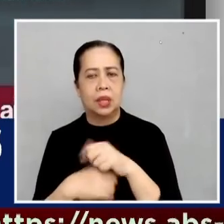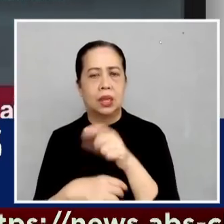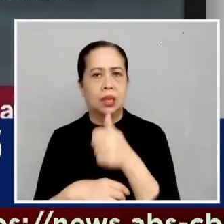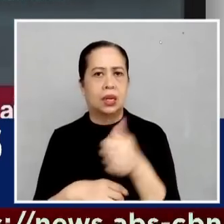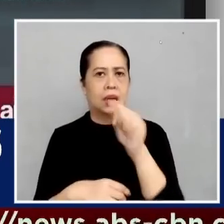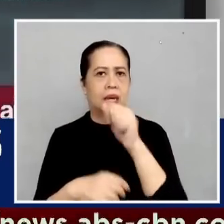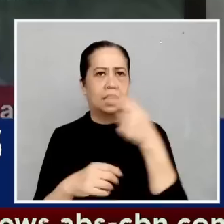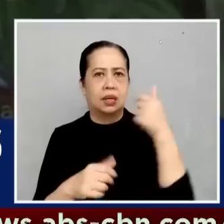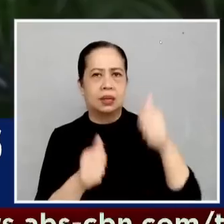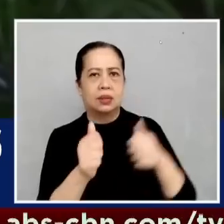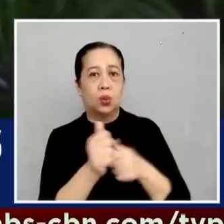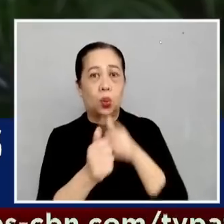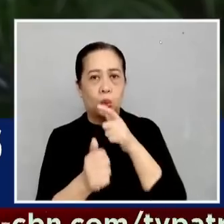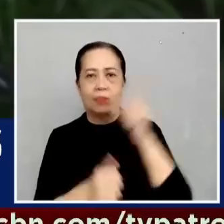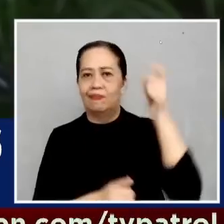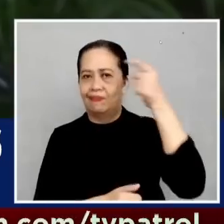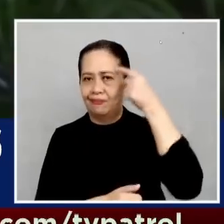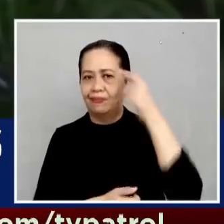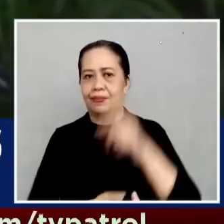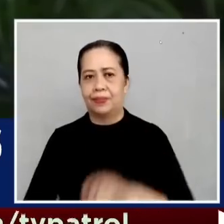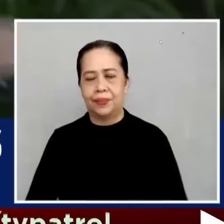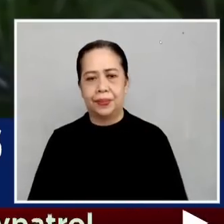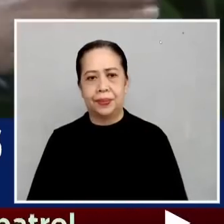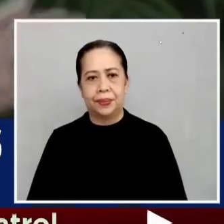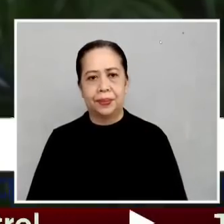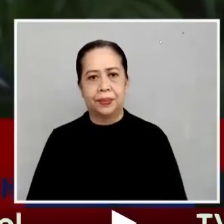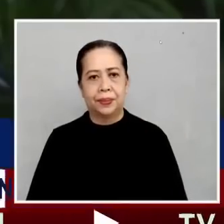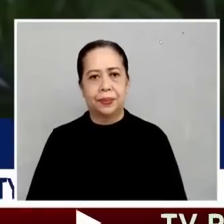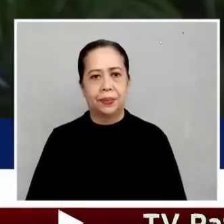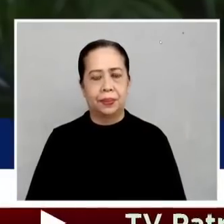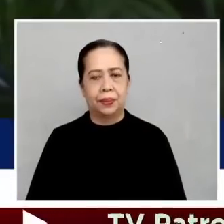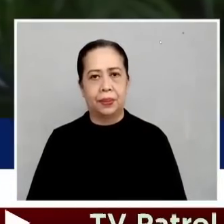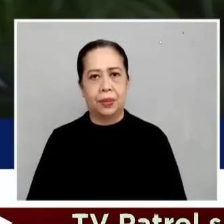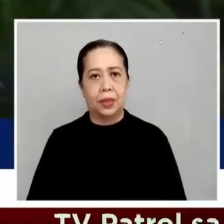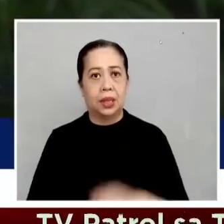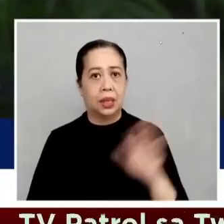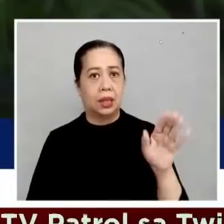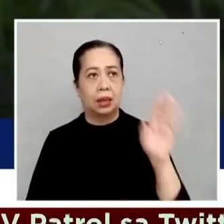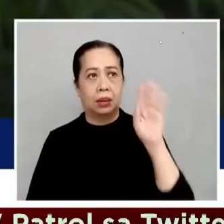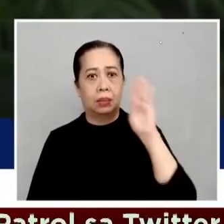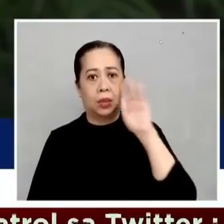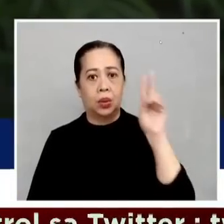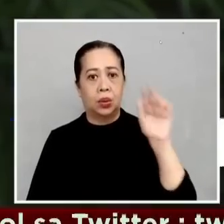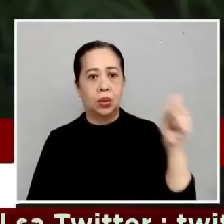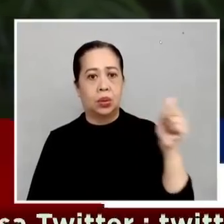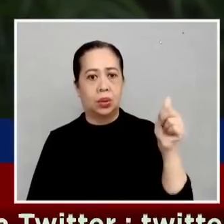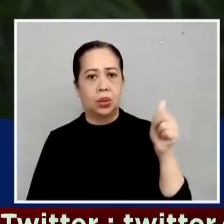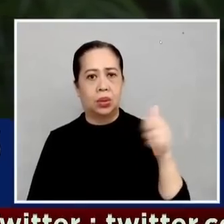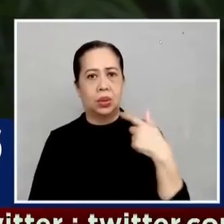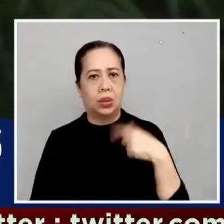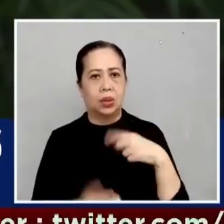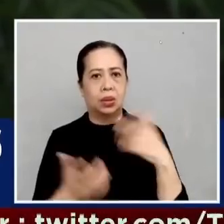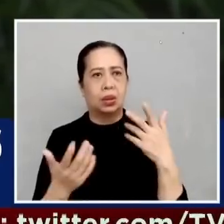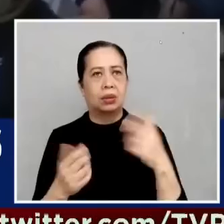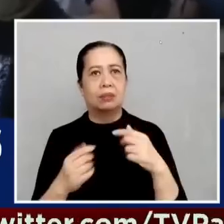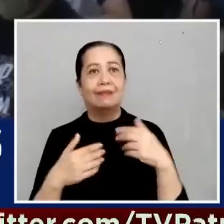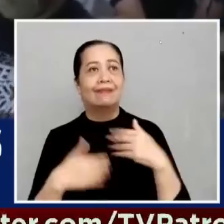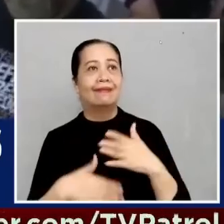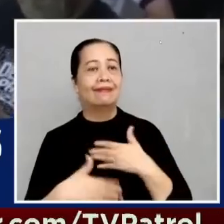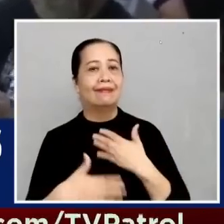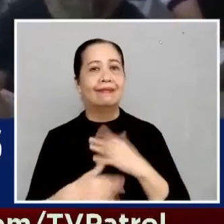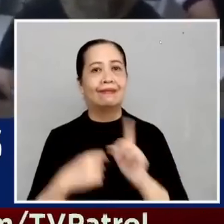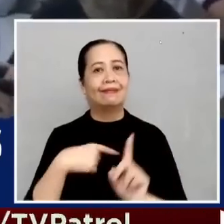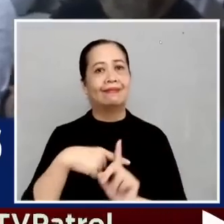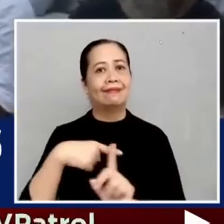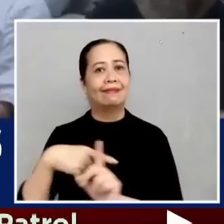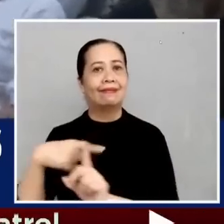nasa likod. President Marcos on his side has been amiable toward the press. As far as